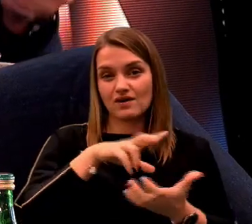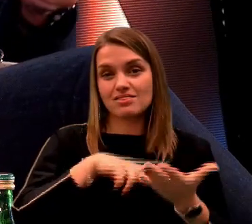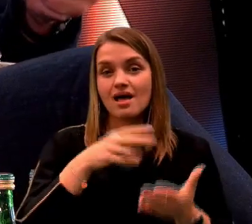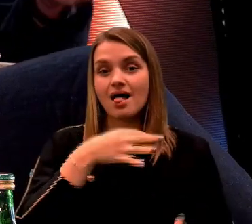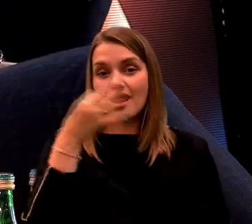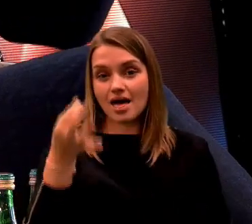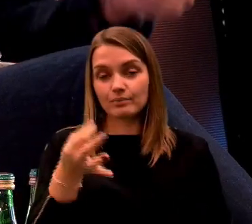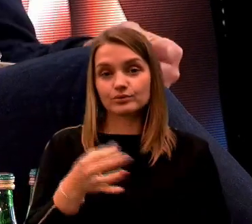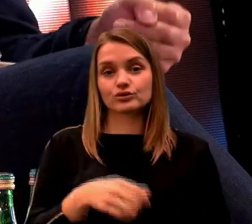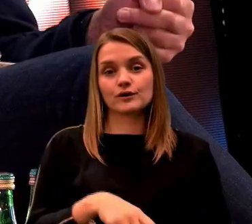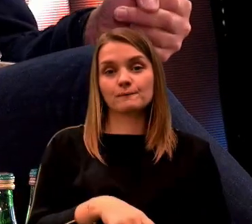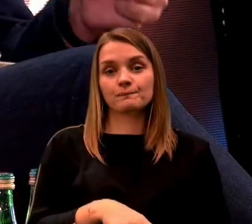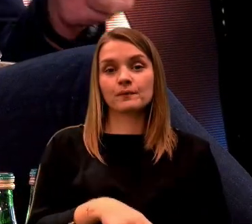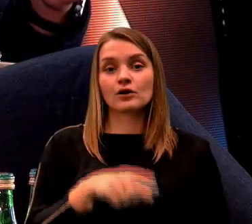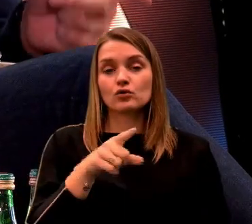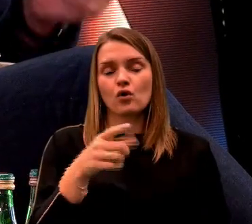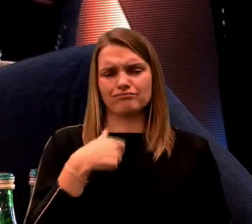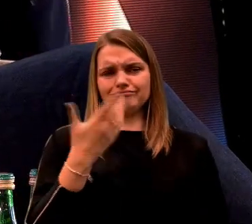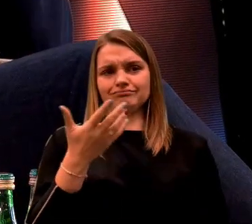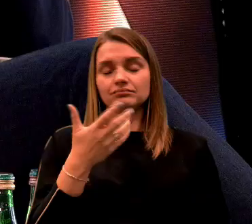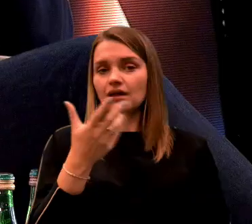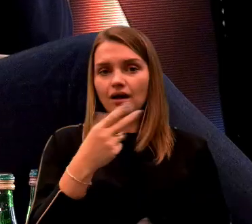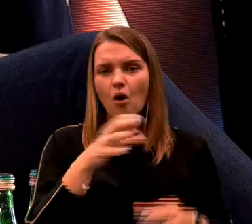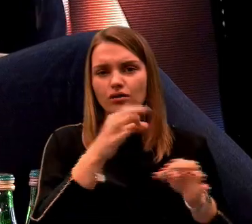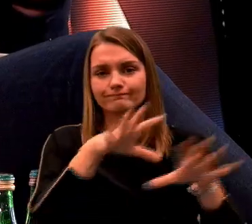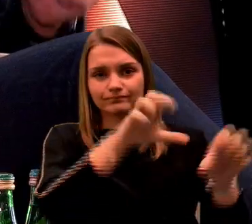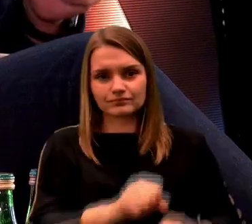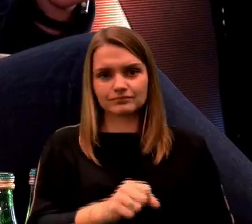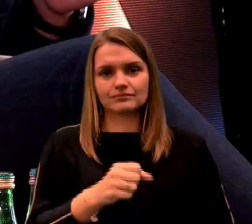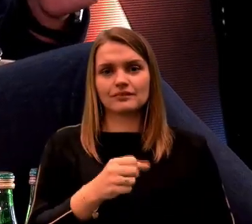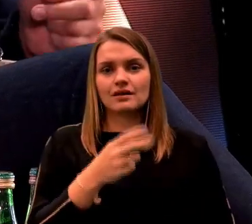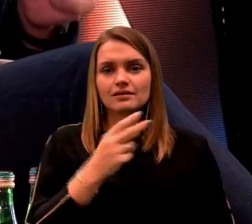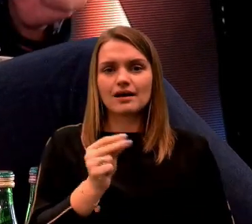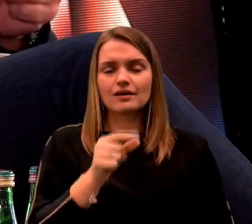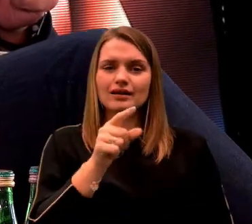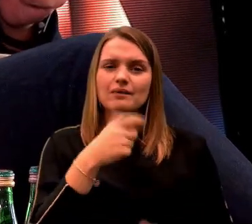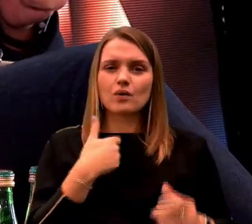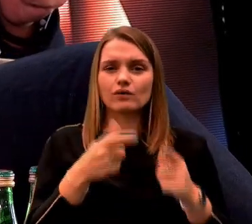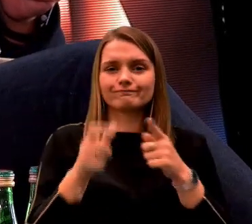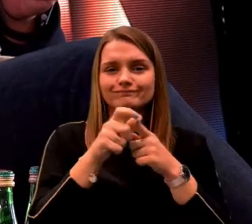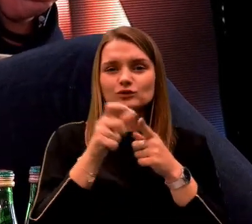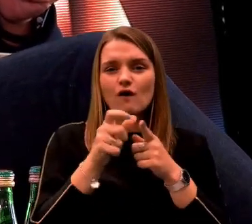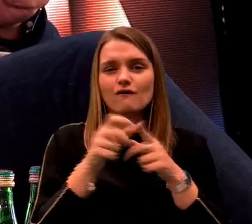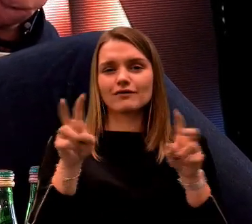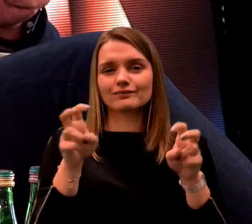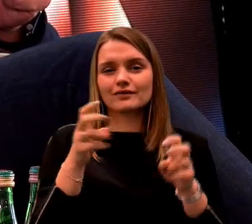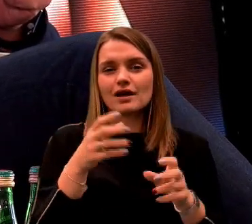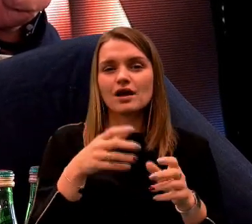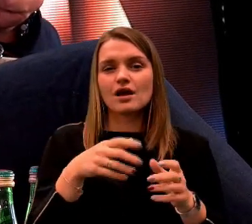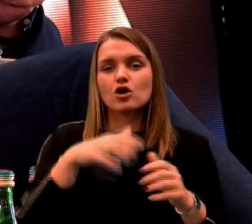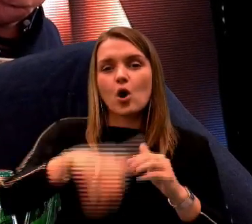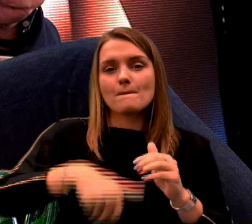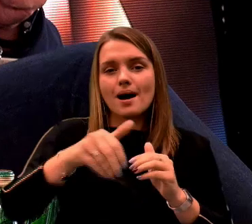natychmiast łapię się i sprowadzam na ziemię, bo przychodzi mi na myśl taka anegdota jednego z dyrektorów kopalni